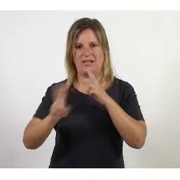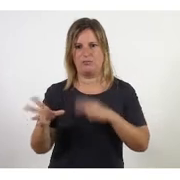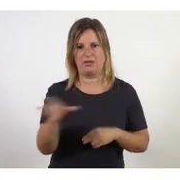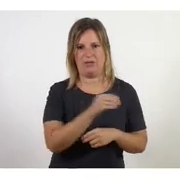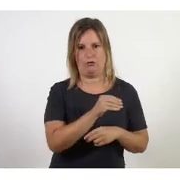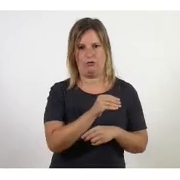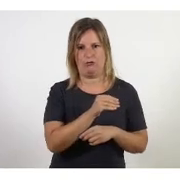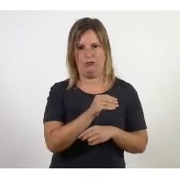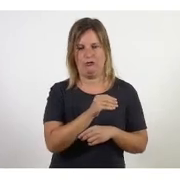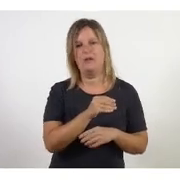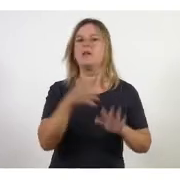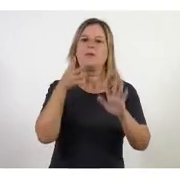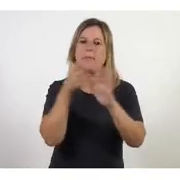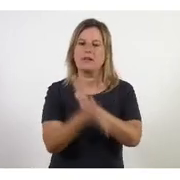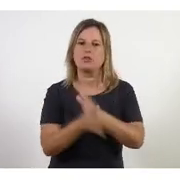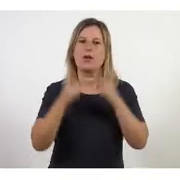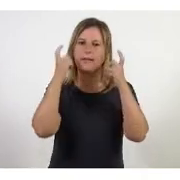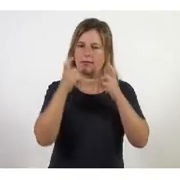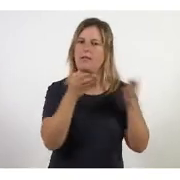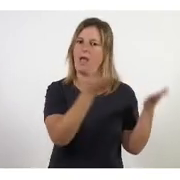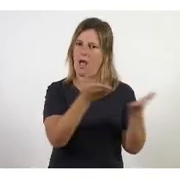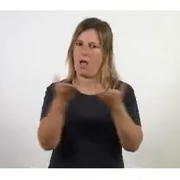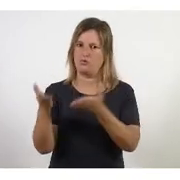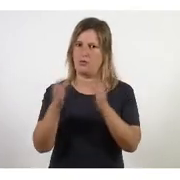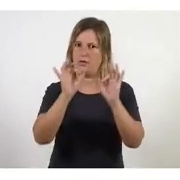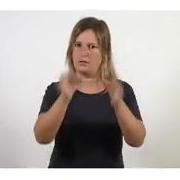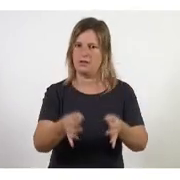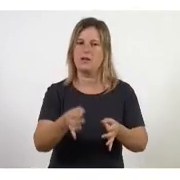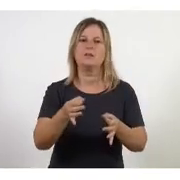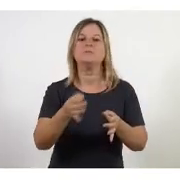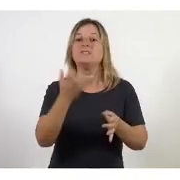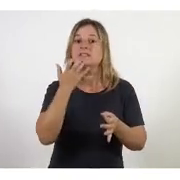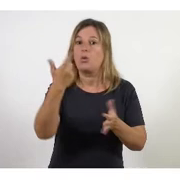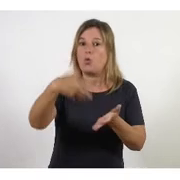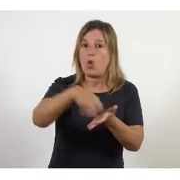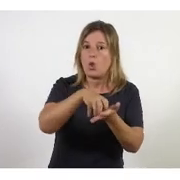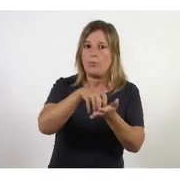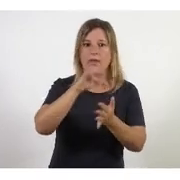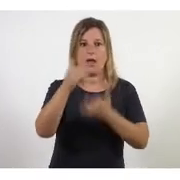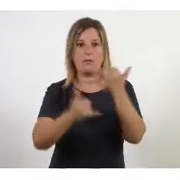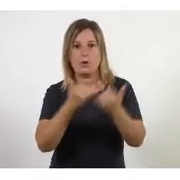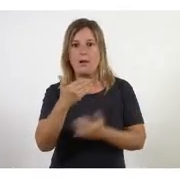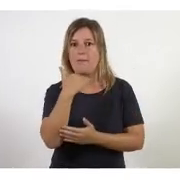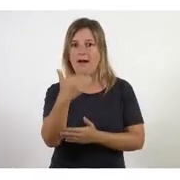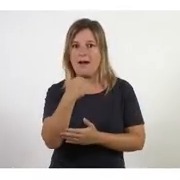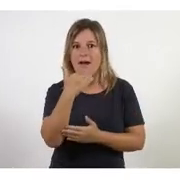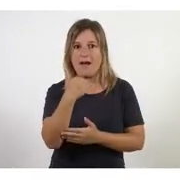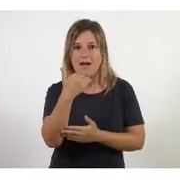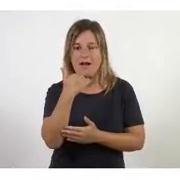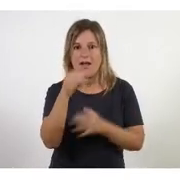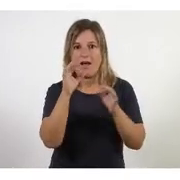sense perdre'n. Per tant, intentarem ajudar-vos i qualsevol moment que tingueu un dubte, un problema, doncs vosaltres